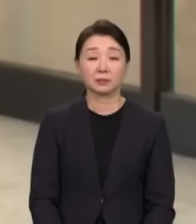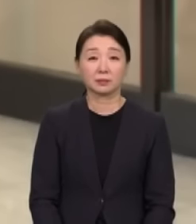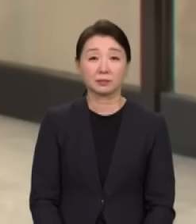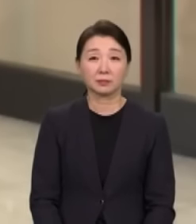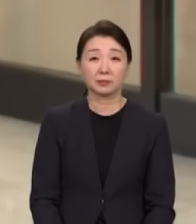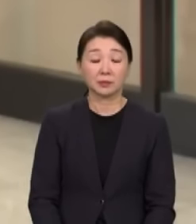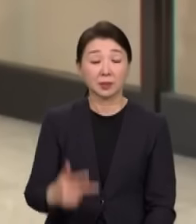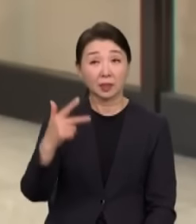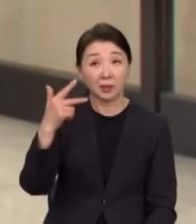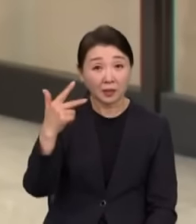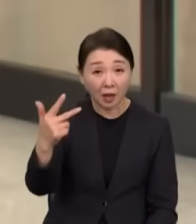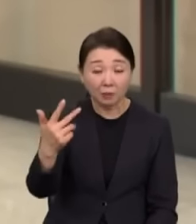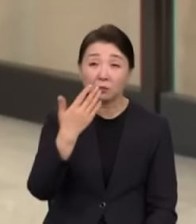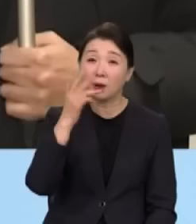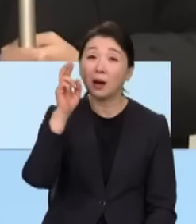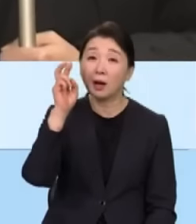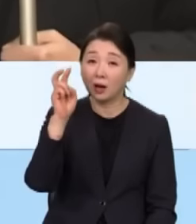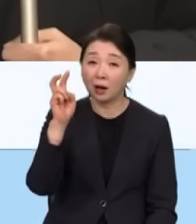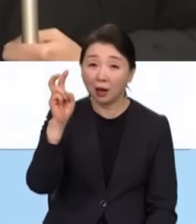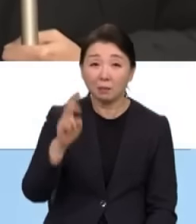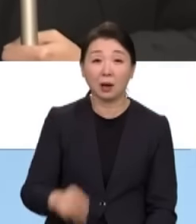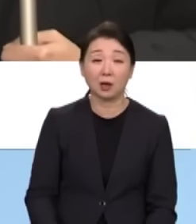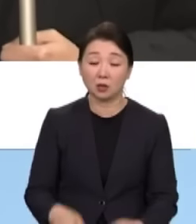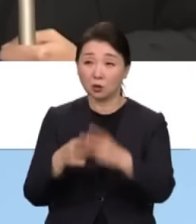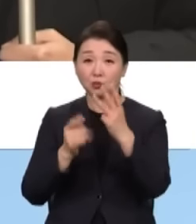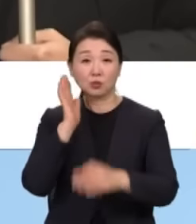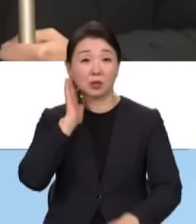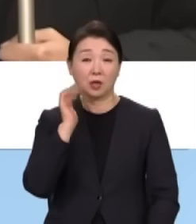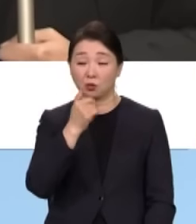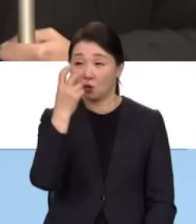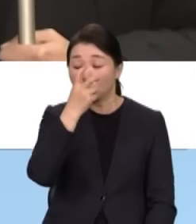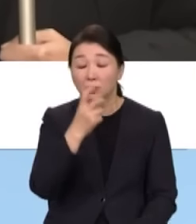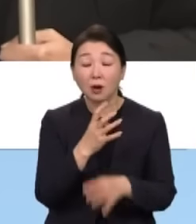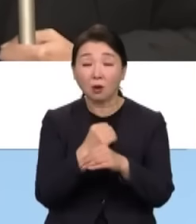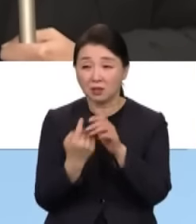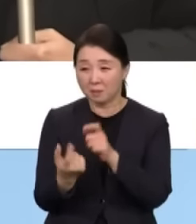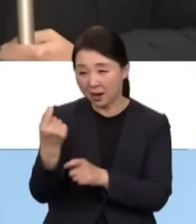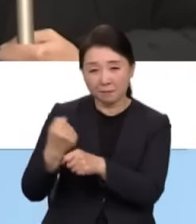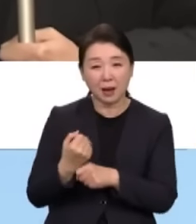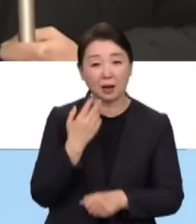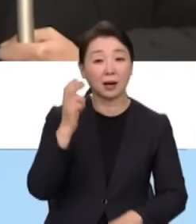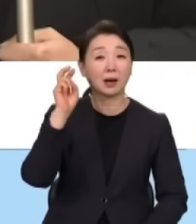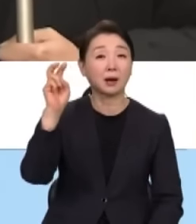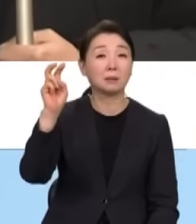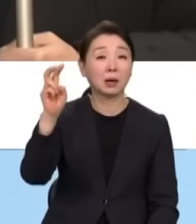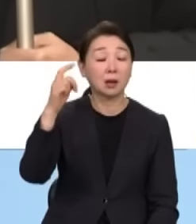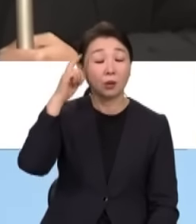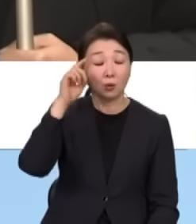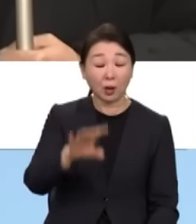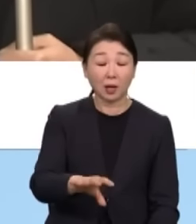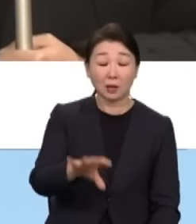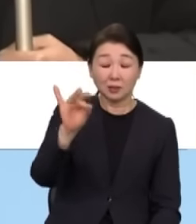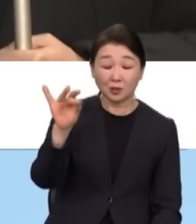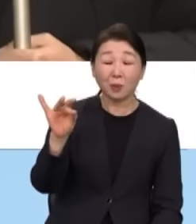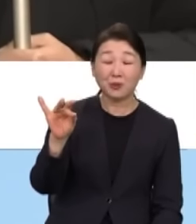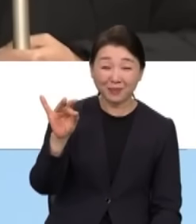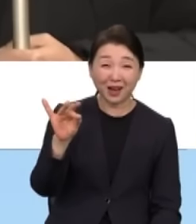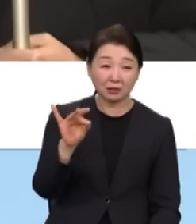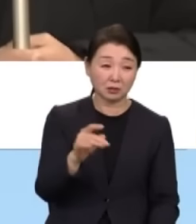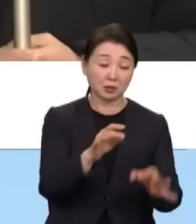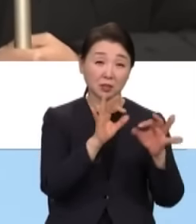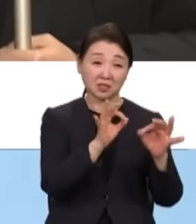네, 이르면 다음 주가 될 수 있다는 예상이 나올 정도로 윤석열 대통령의 조사 시기는 빨라질 것으로 보입니다. 처음으로 신병을 확보한 김용현